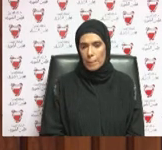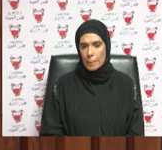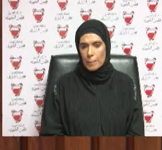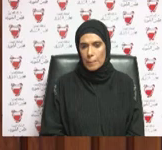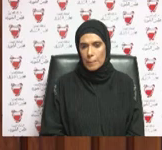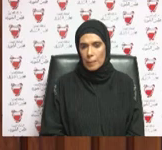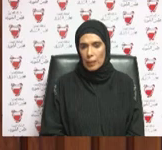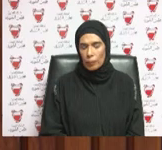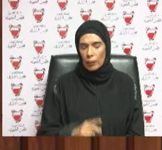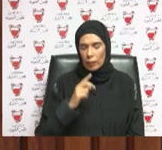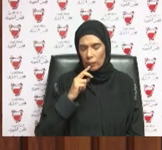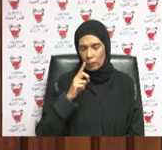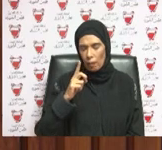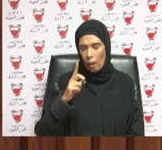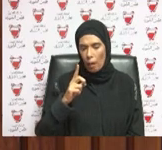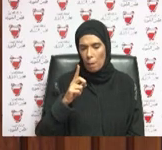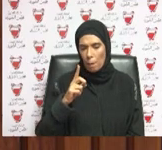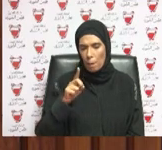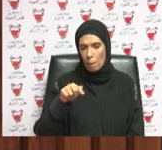برثاء الراحل الكبير،